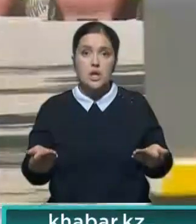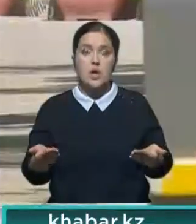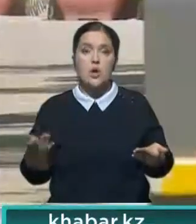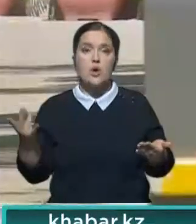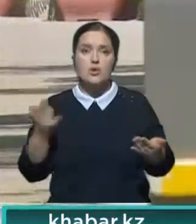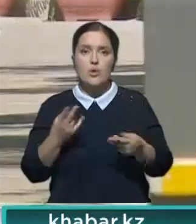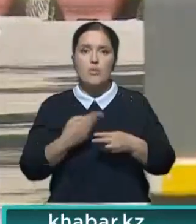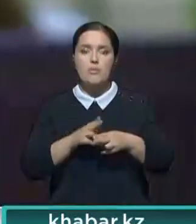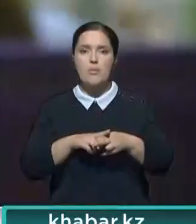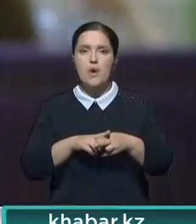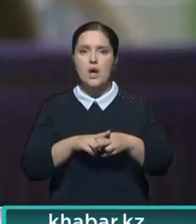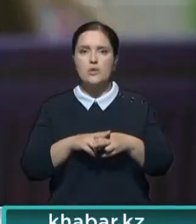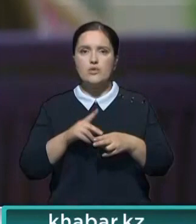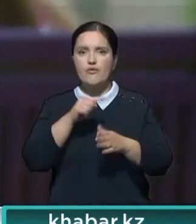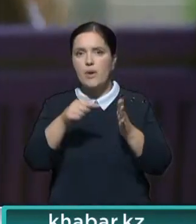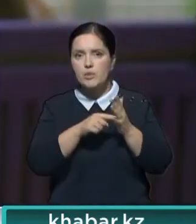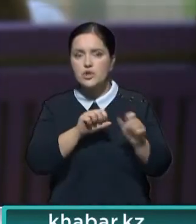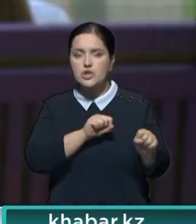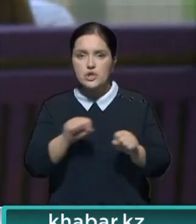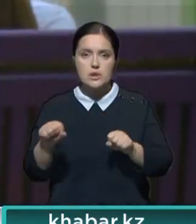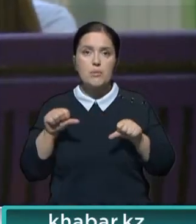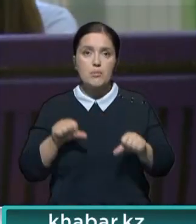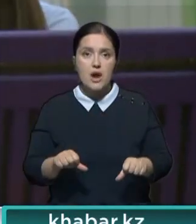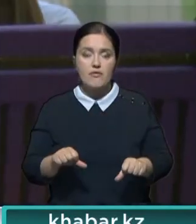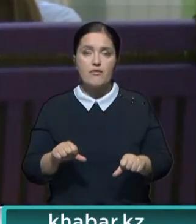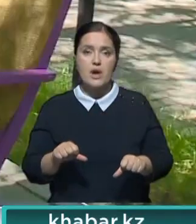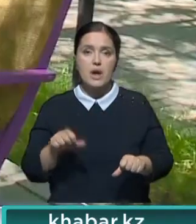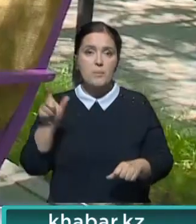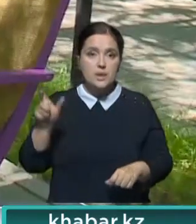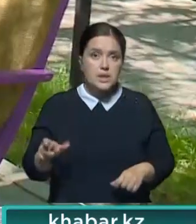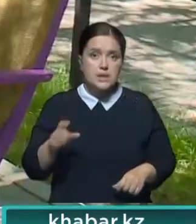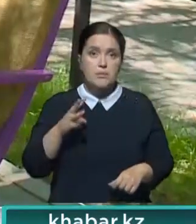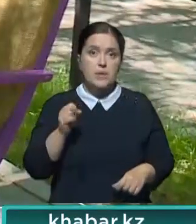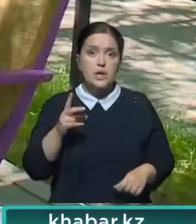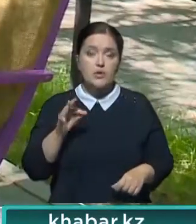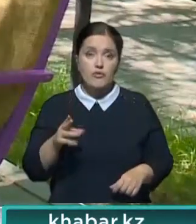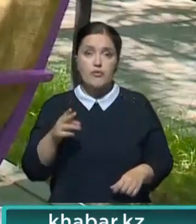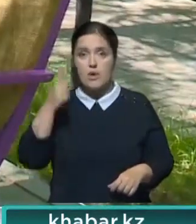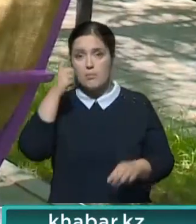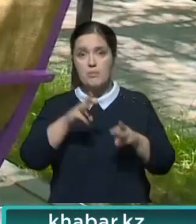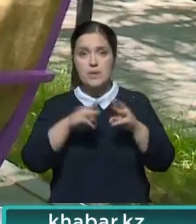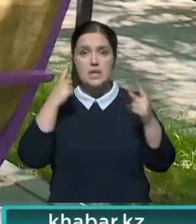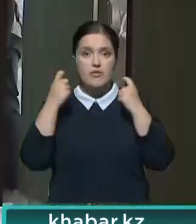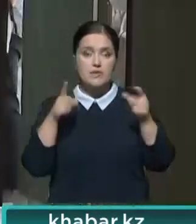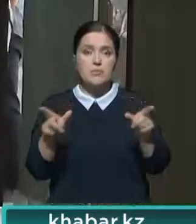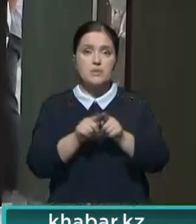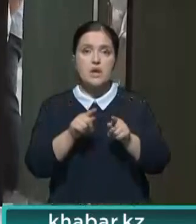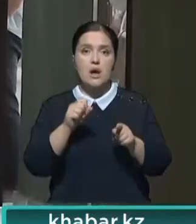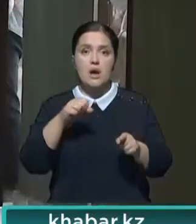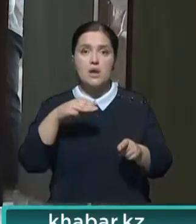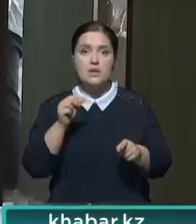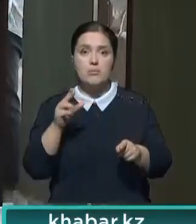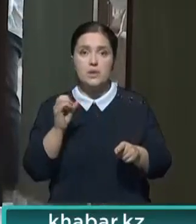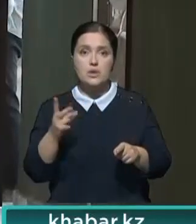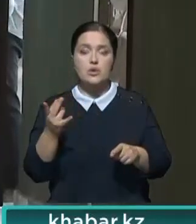ввести институт омбудсмена по вопросам защиты прав потребителей глава правительства алиха Исмаилов поручил мин информацию совместно